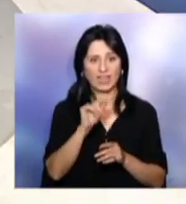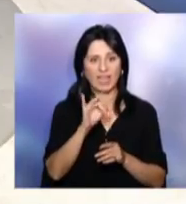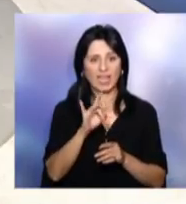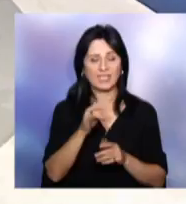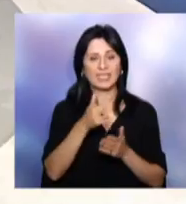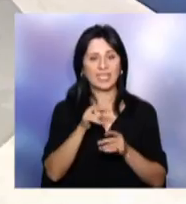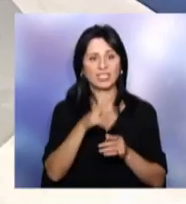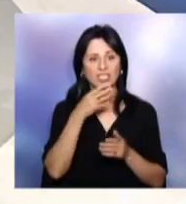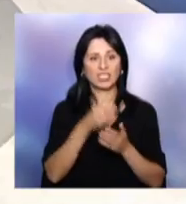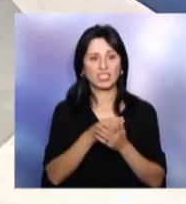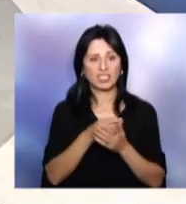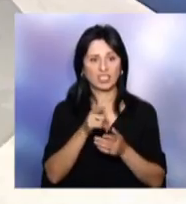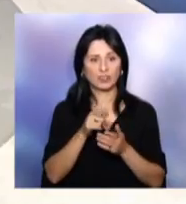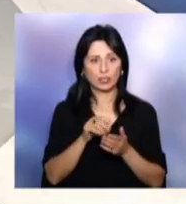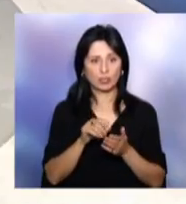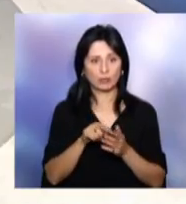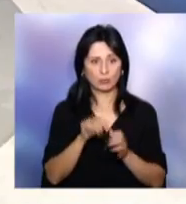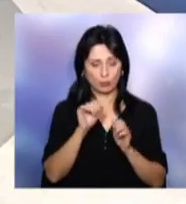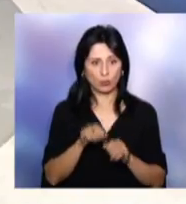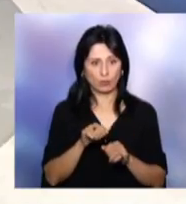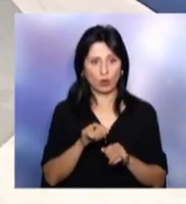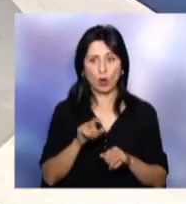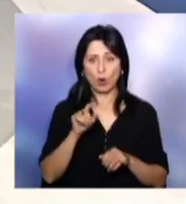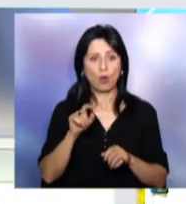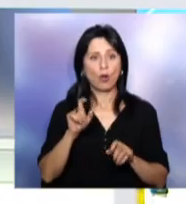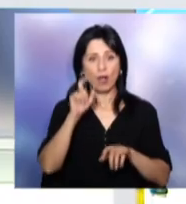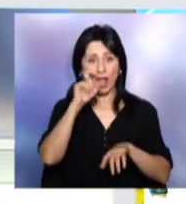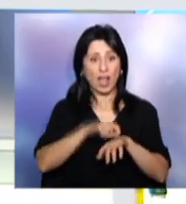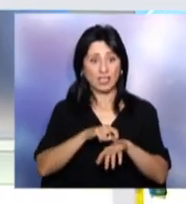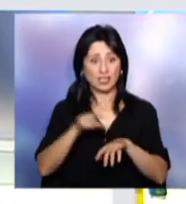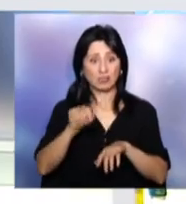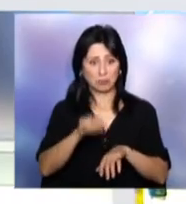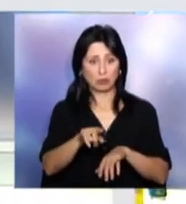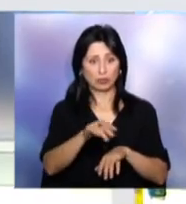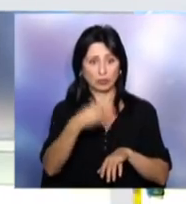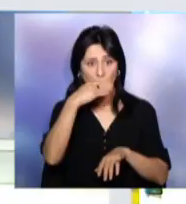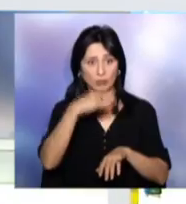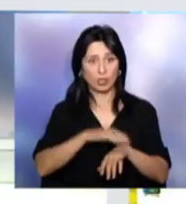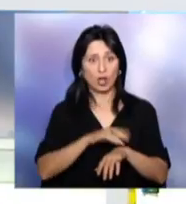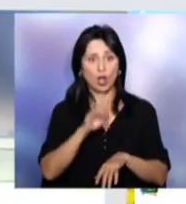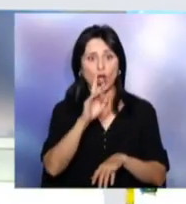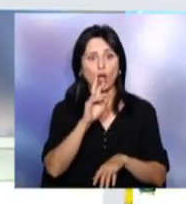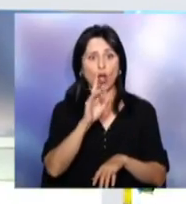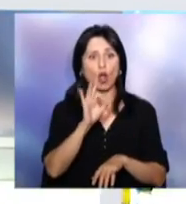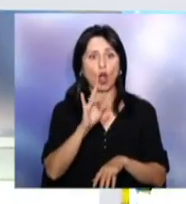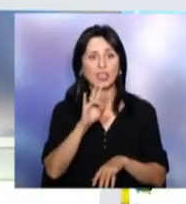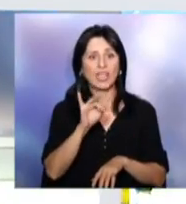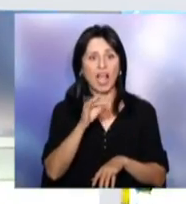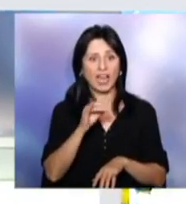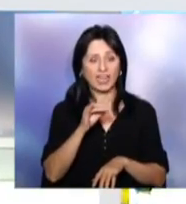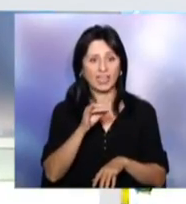შეიძლება გამოიყენოთ ბუნებრივი რეპელენტების სახით, კოღოებისგან და მწერებისგან დამცავად, იმიტომ რომ კონდარის, რეჰანის